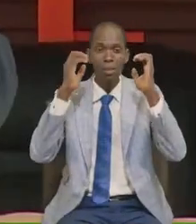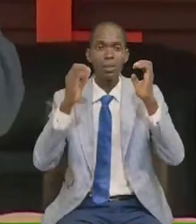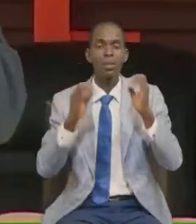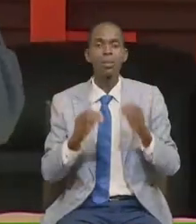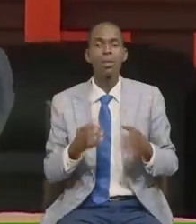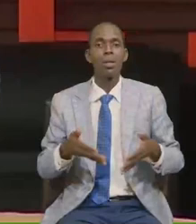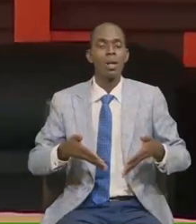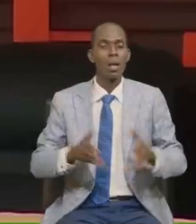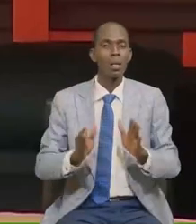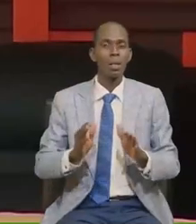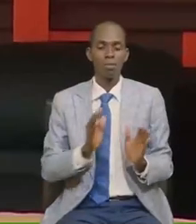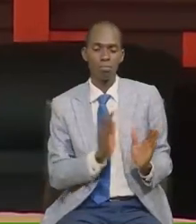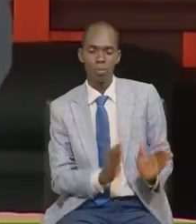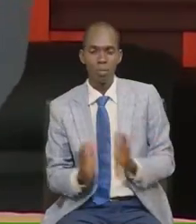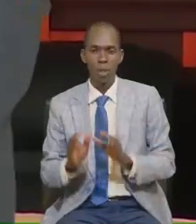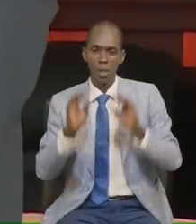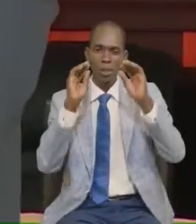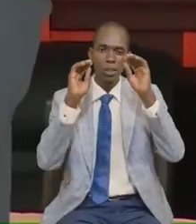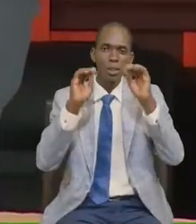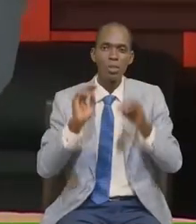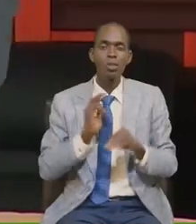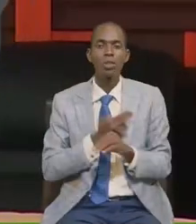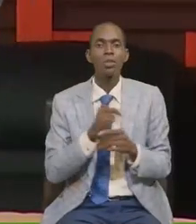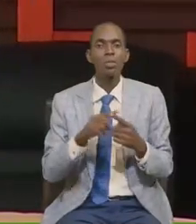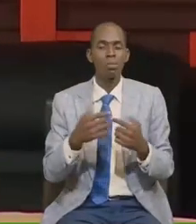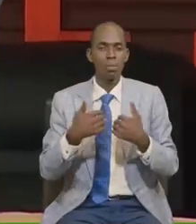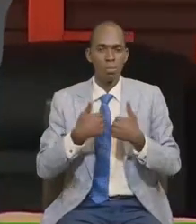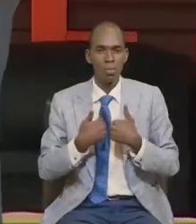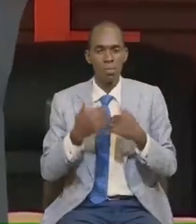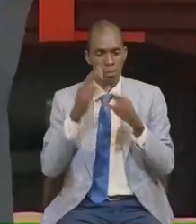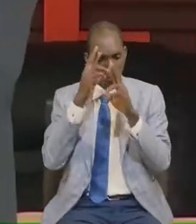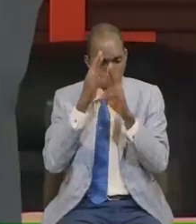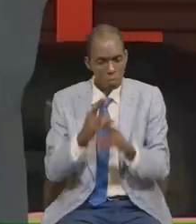nous préparent à avoir du respect pour personne